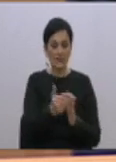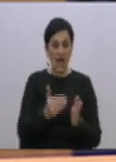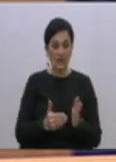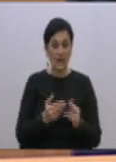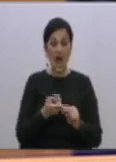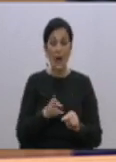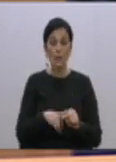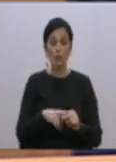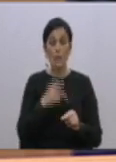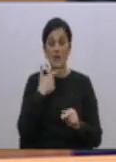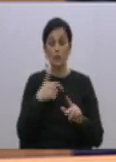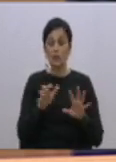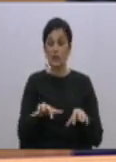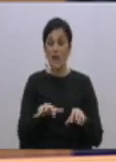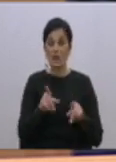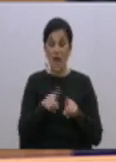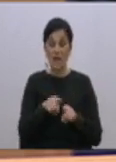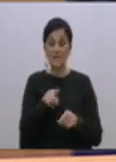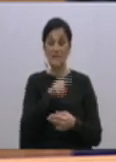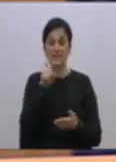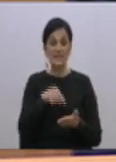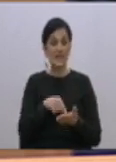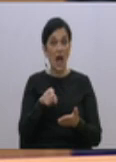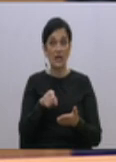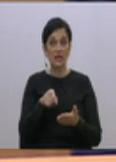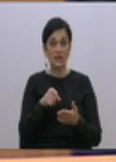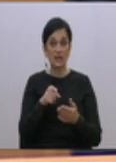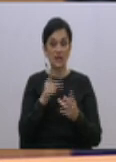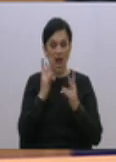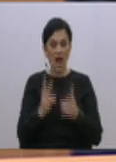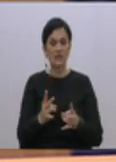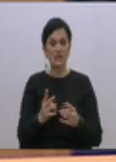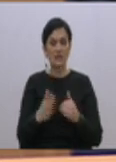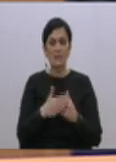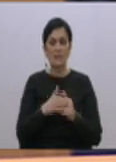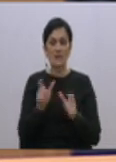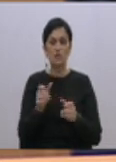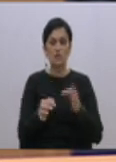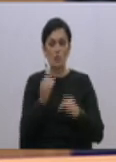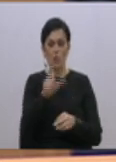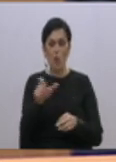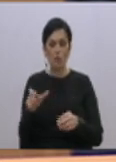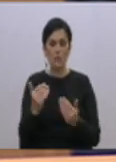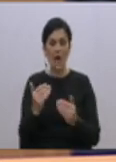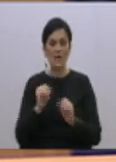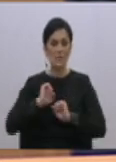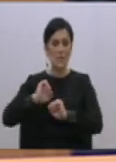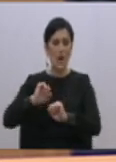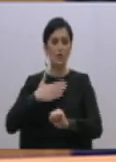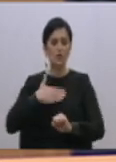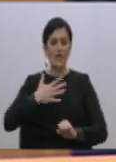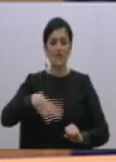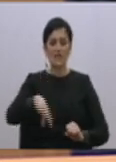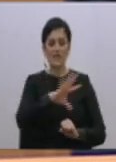ამიტომ, ბატონო თავმჯდომარე, ეს საკითხი აზარალებს სანქცირებული მოსამართლეების ყოლა და მათი მფარველობა, აზარალებს ჩვენს